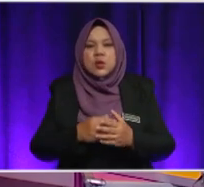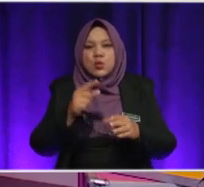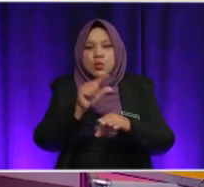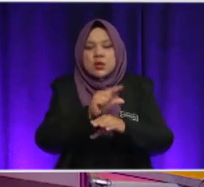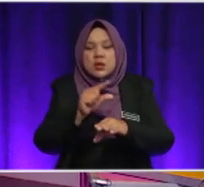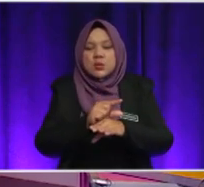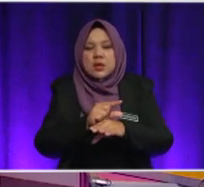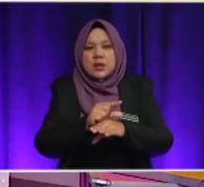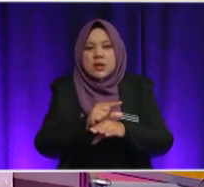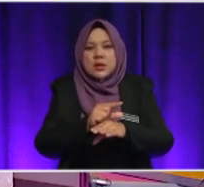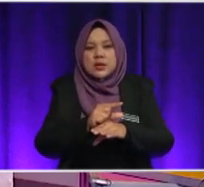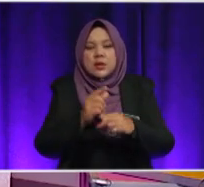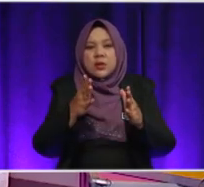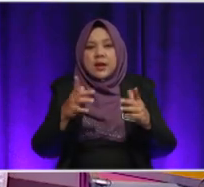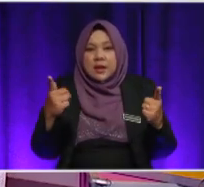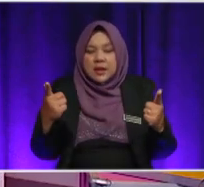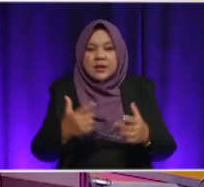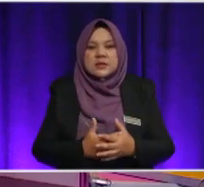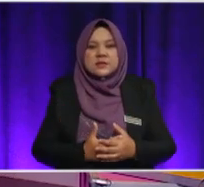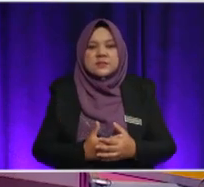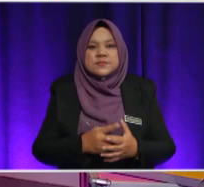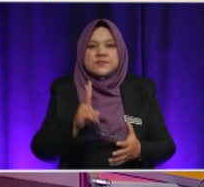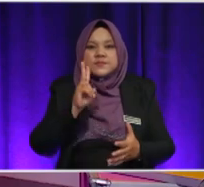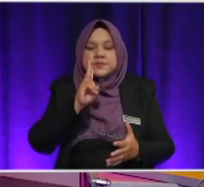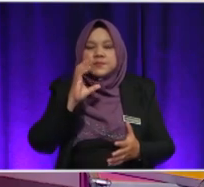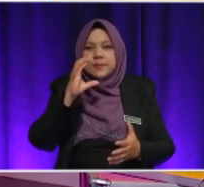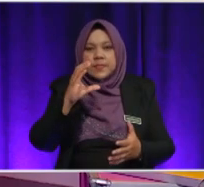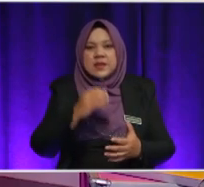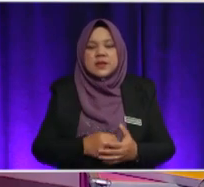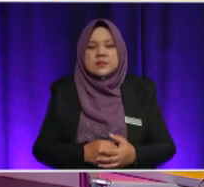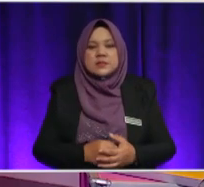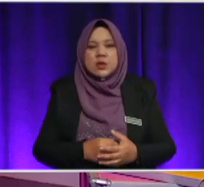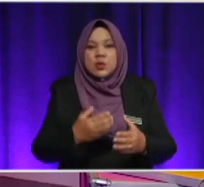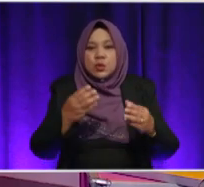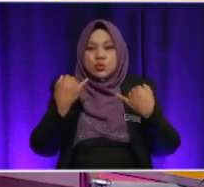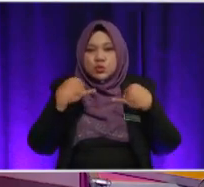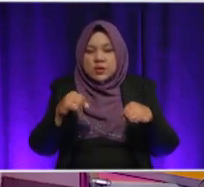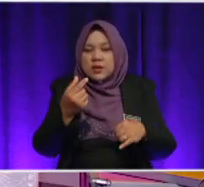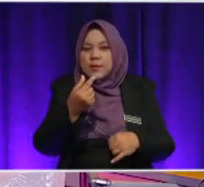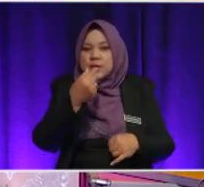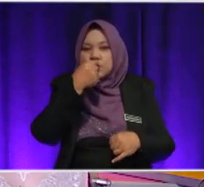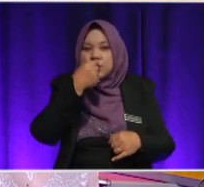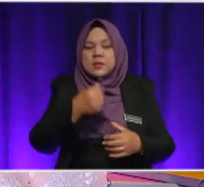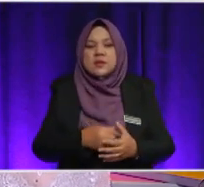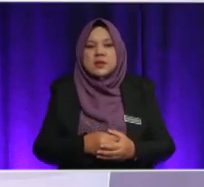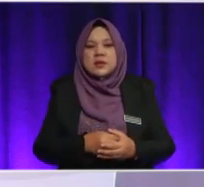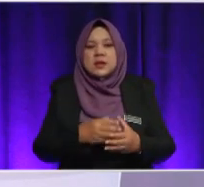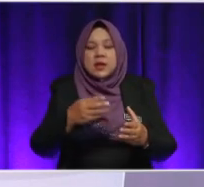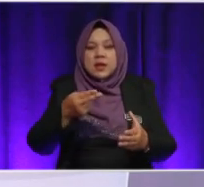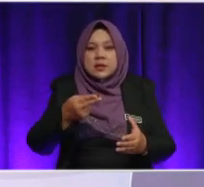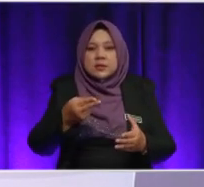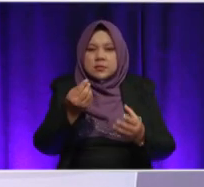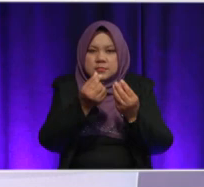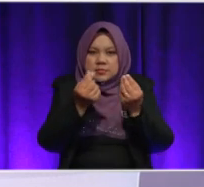kegunaan ramai jadi contohnya adalah Vitamin C yaitu dijual dalam bentuk pil ada juga ya betamisin dalam bentuk